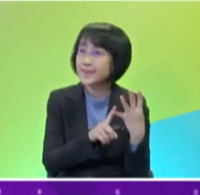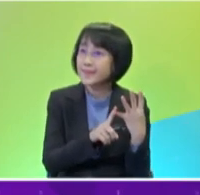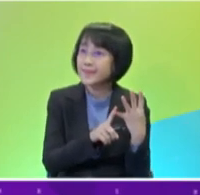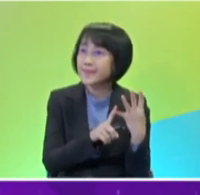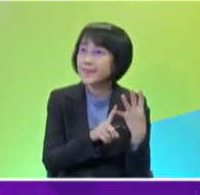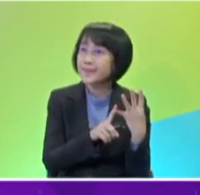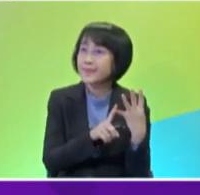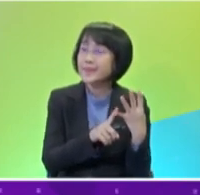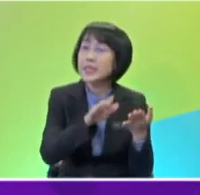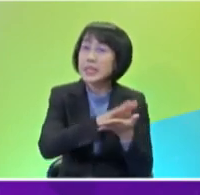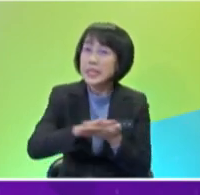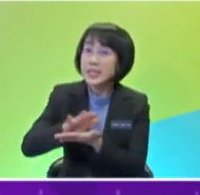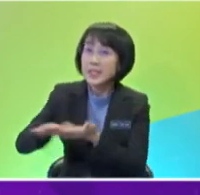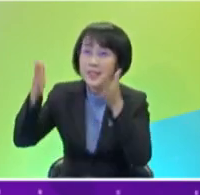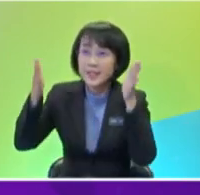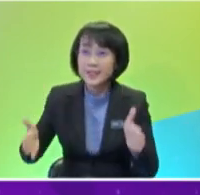kebersihan